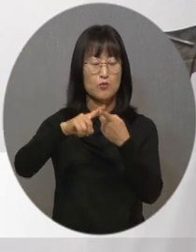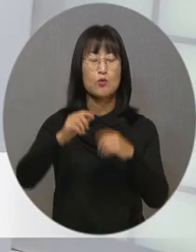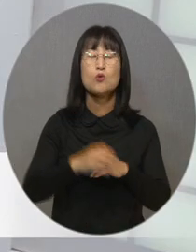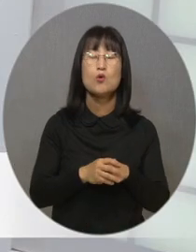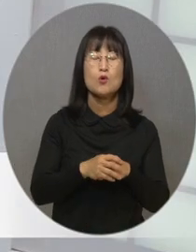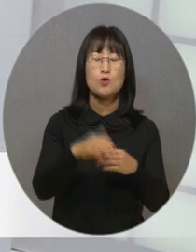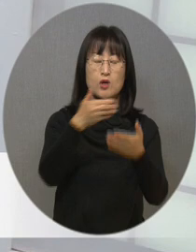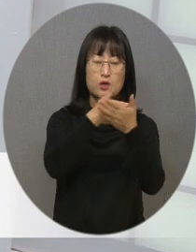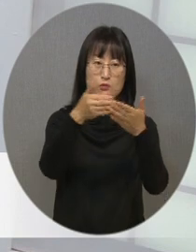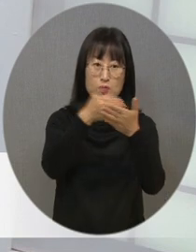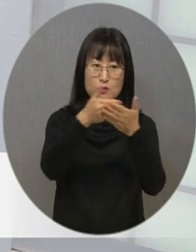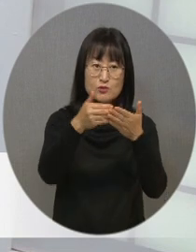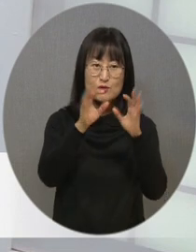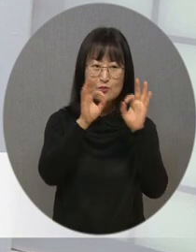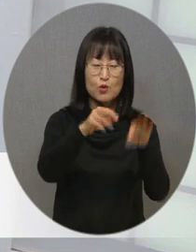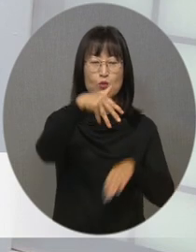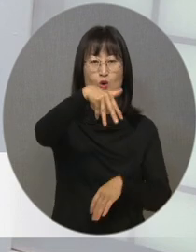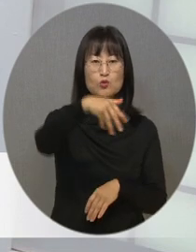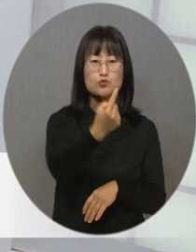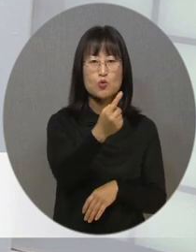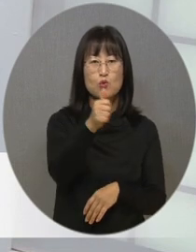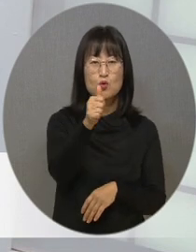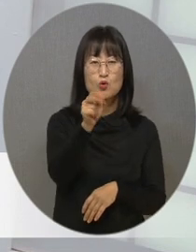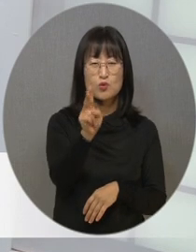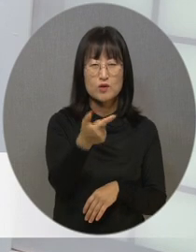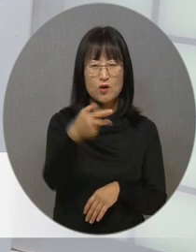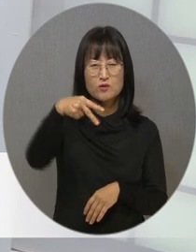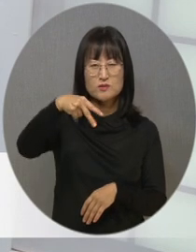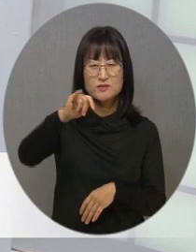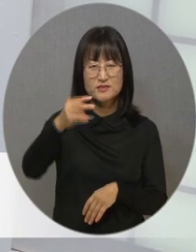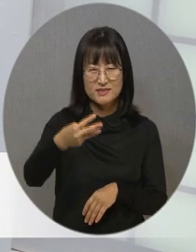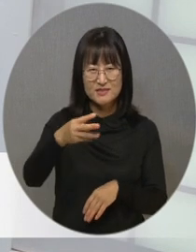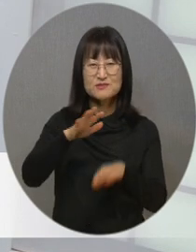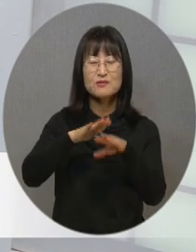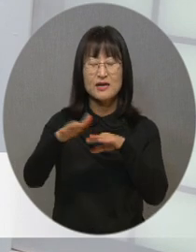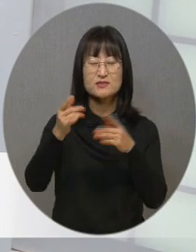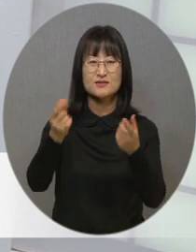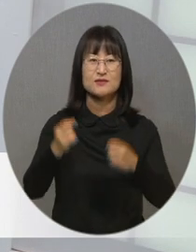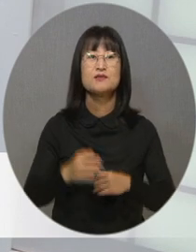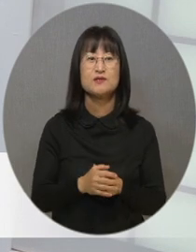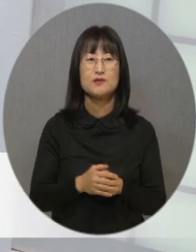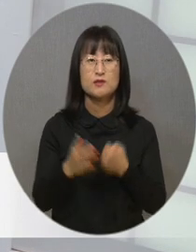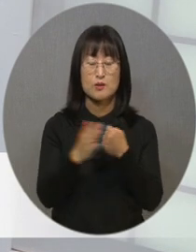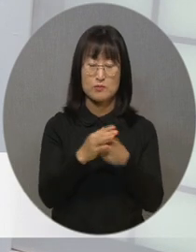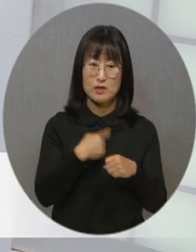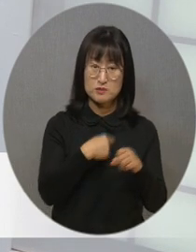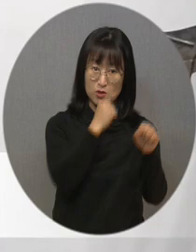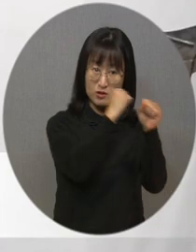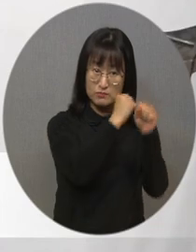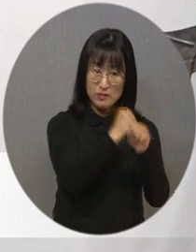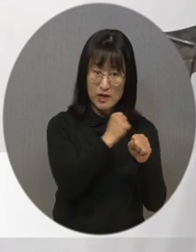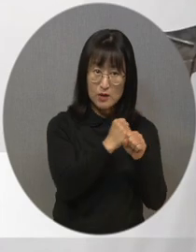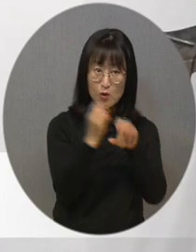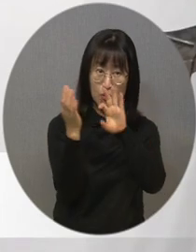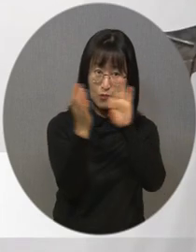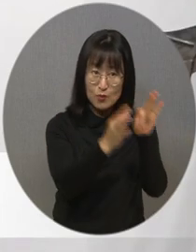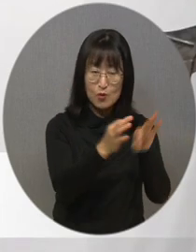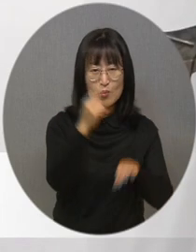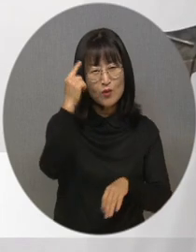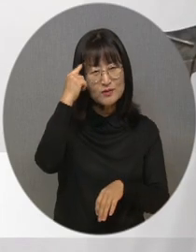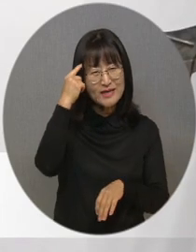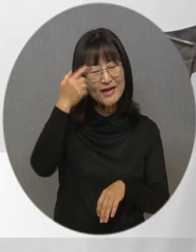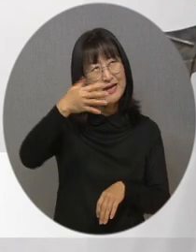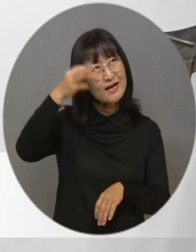보면 장르는 초현실주의 작가에 가깝다고 보면 됩니다. 그래서 제 작업을 보시고 상상의 나래를 펼